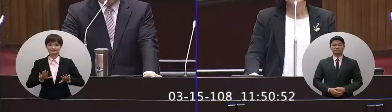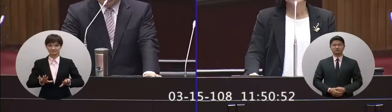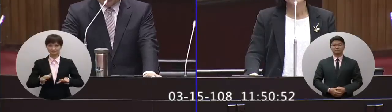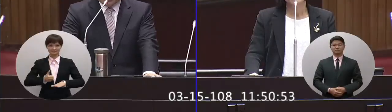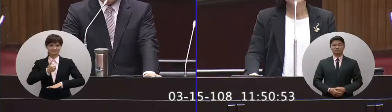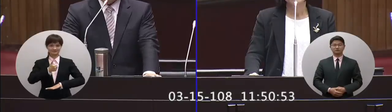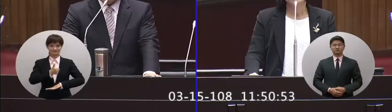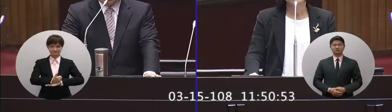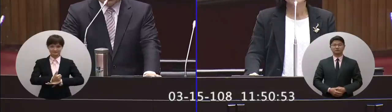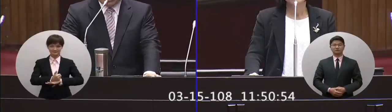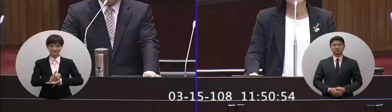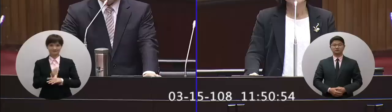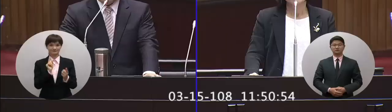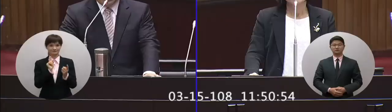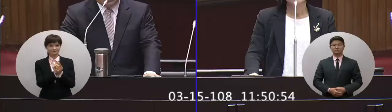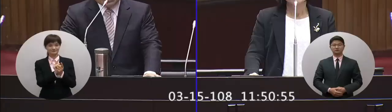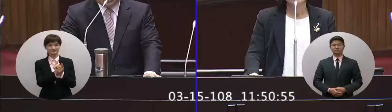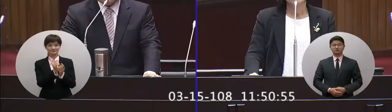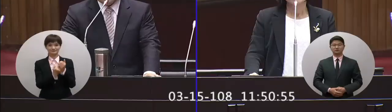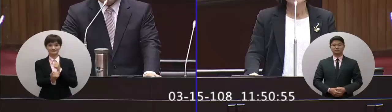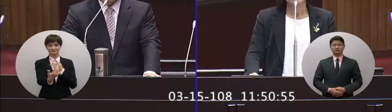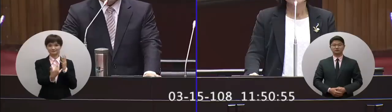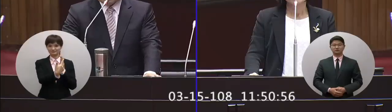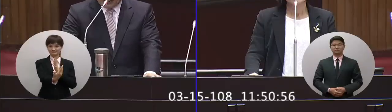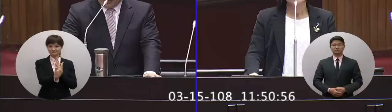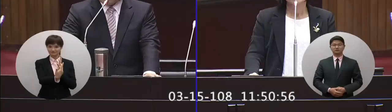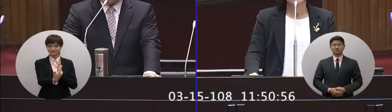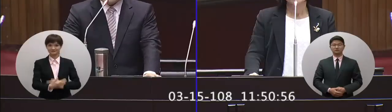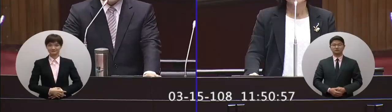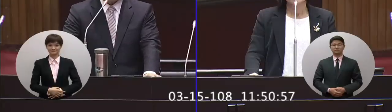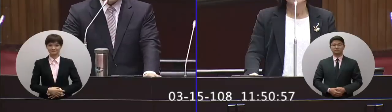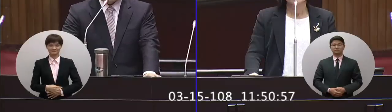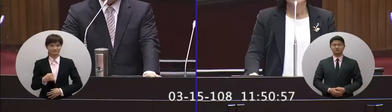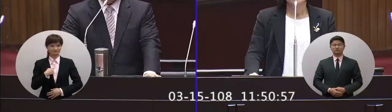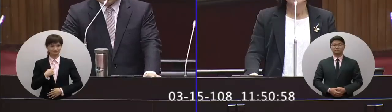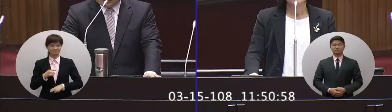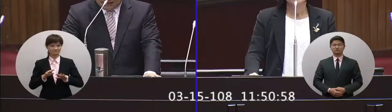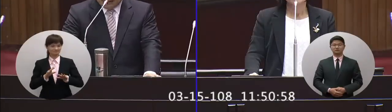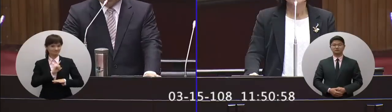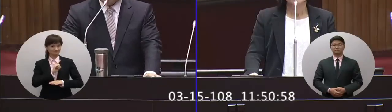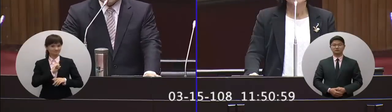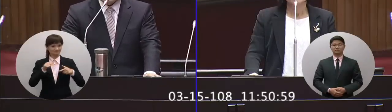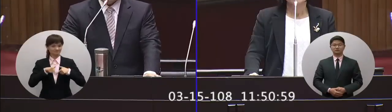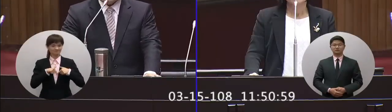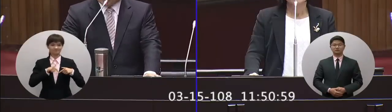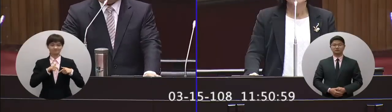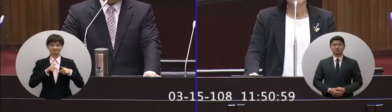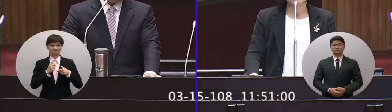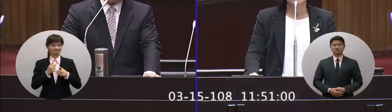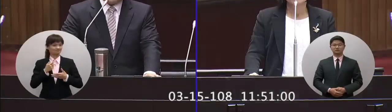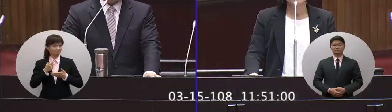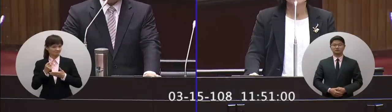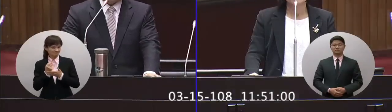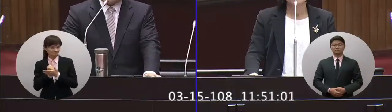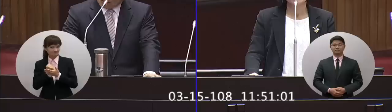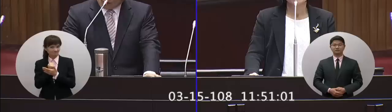里面对苏巧慧委员的质询，虽然我戒慎努力，但我